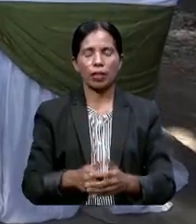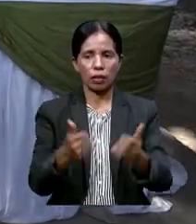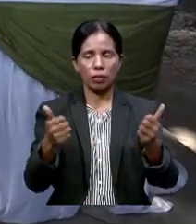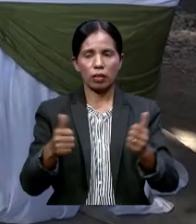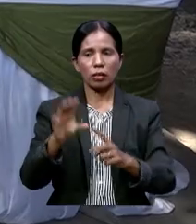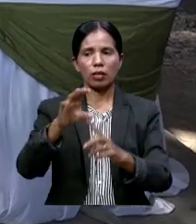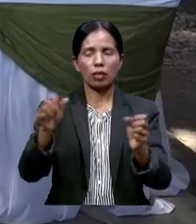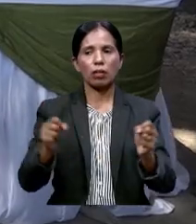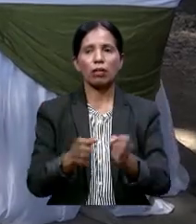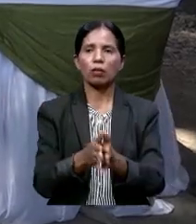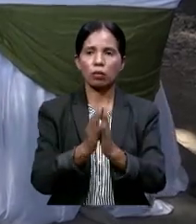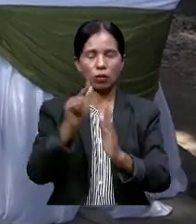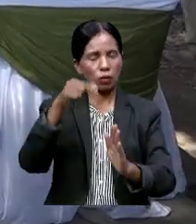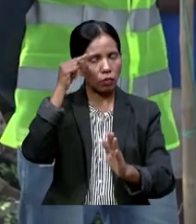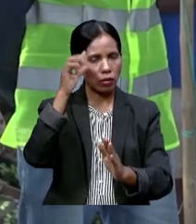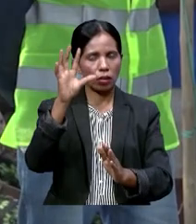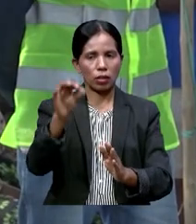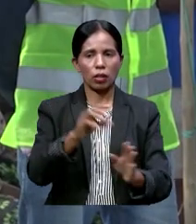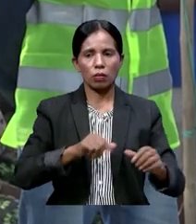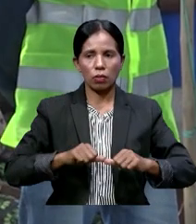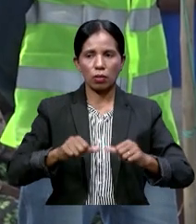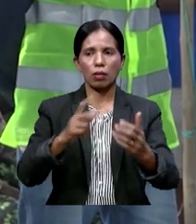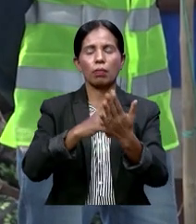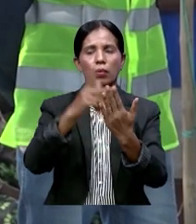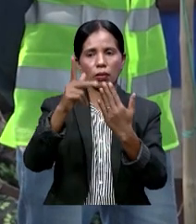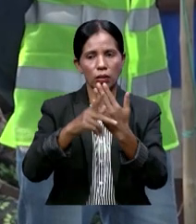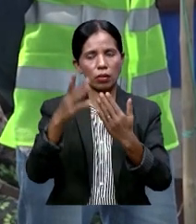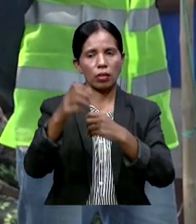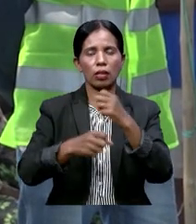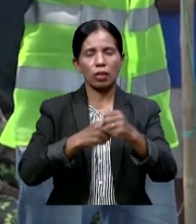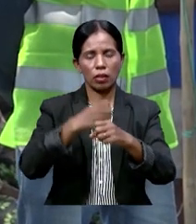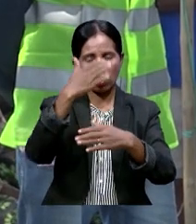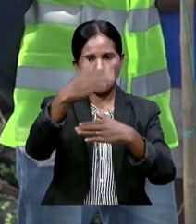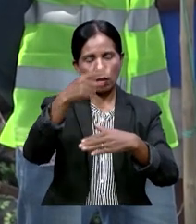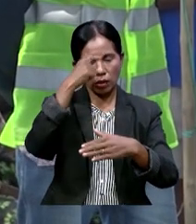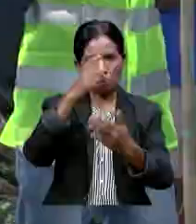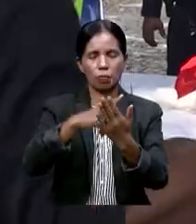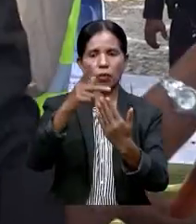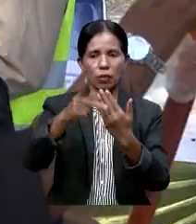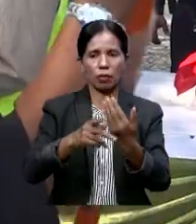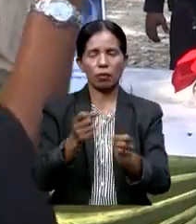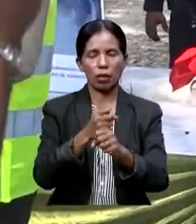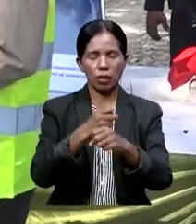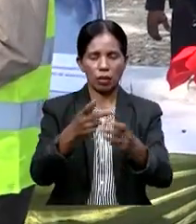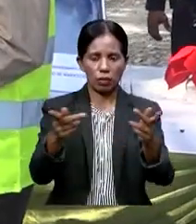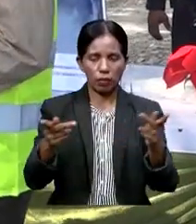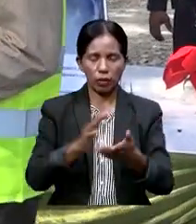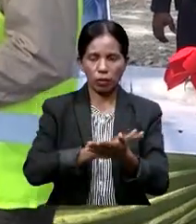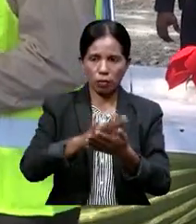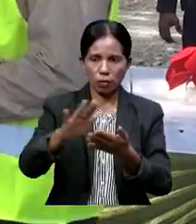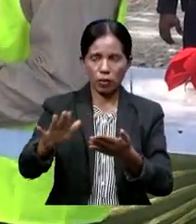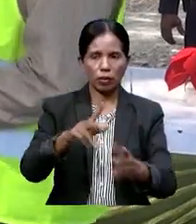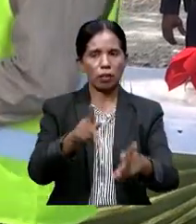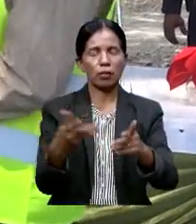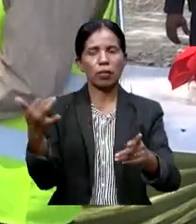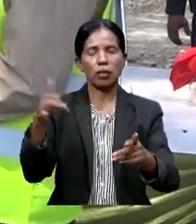iya Kaikoli husu governo da sia, atu continua programa refere iya tinan oin, tamba husi programa ne bele halo bairo laran mos, no komunidade